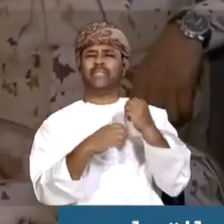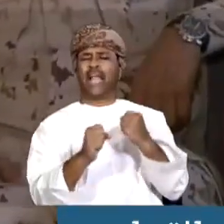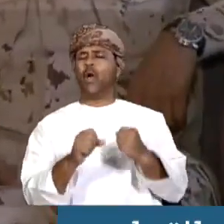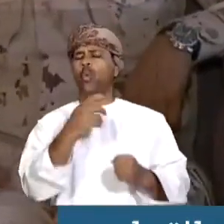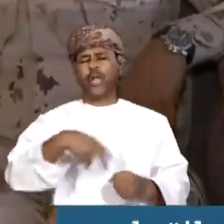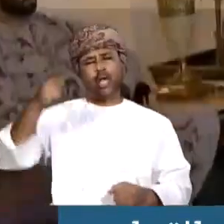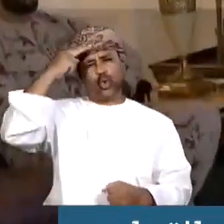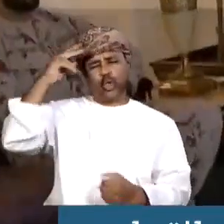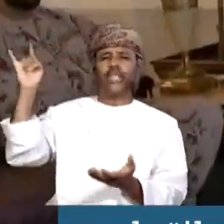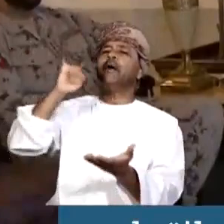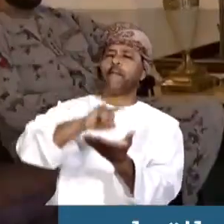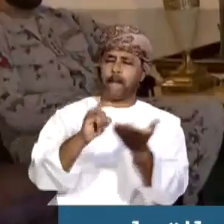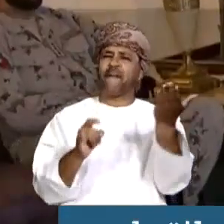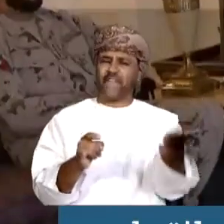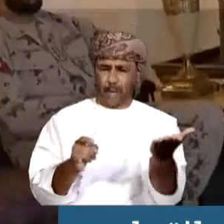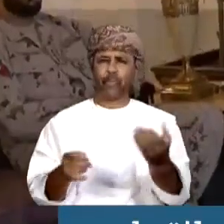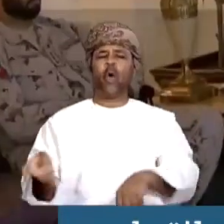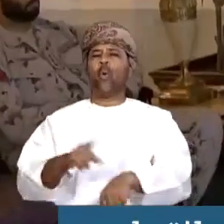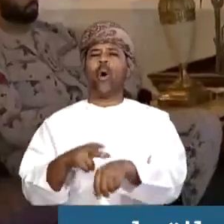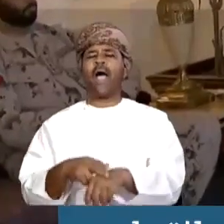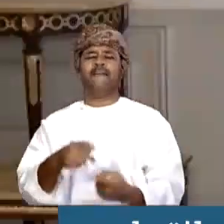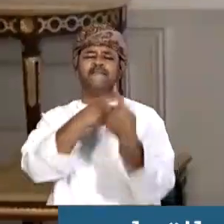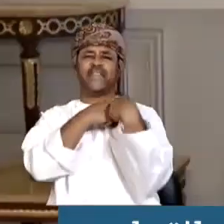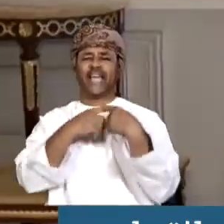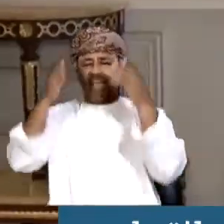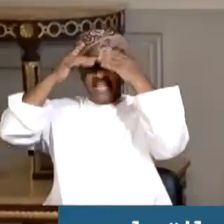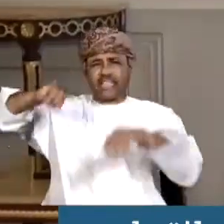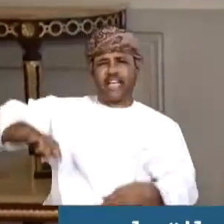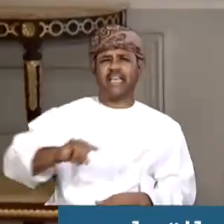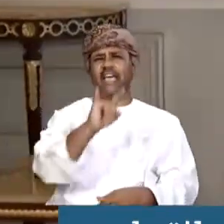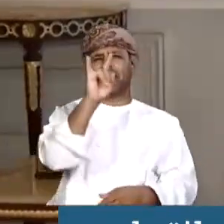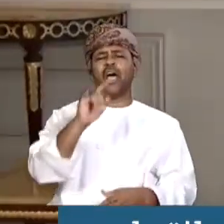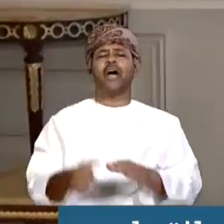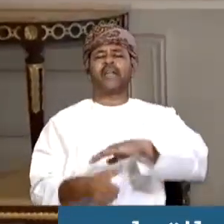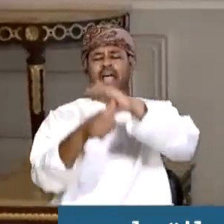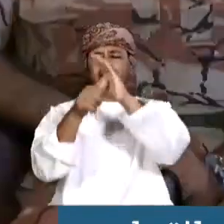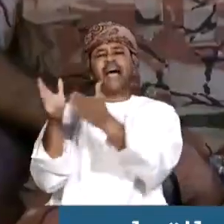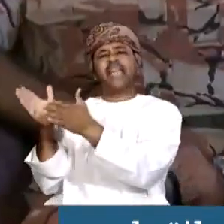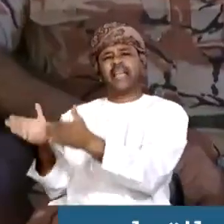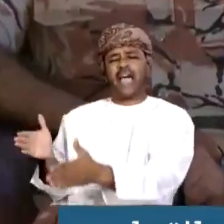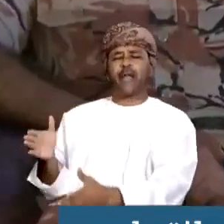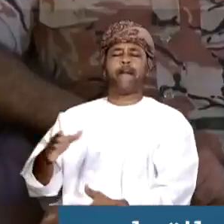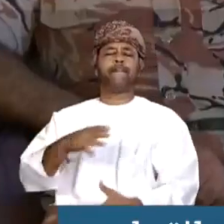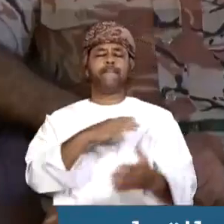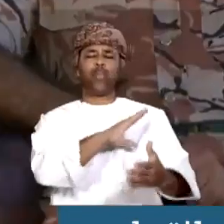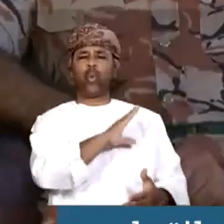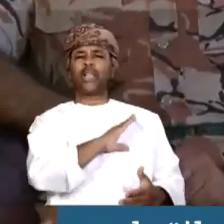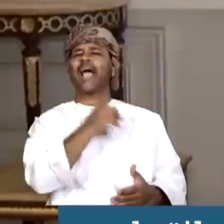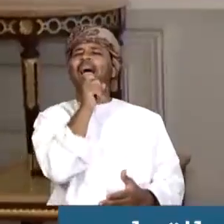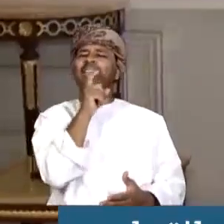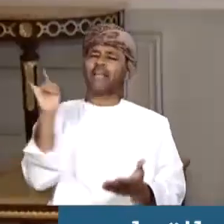بالمملكة العربية السعودية، والفريق الركن طيار غانم شاهين الغانم رئيس أركان القوات المسلحة بدولة